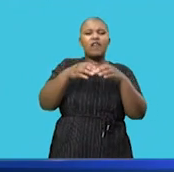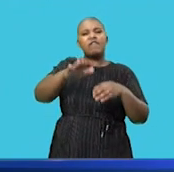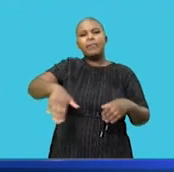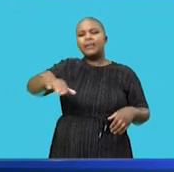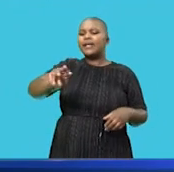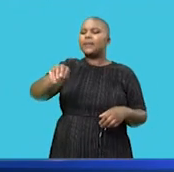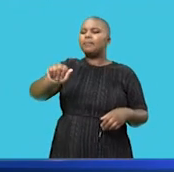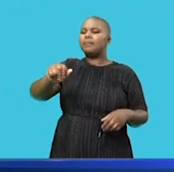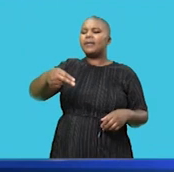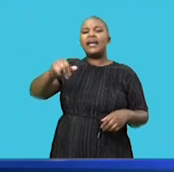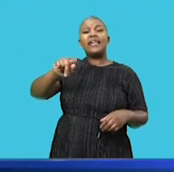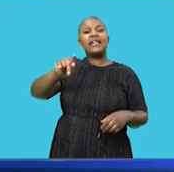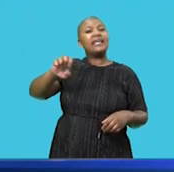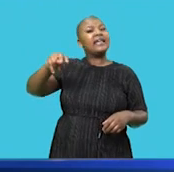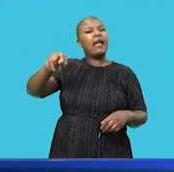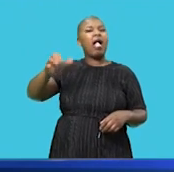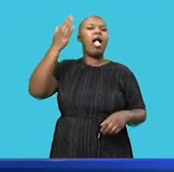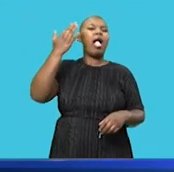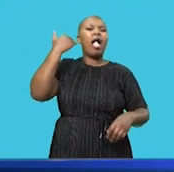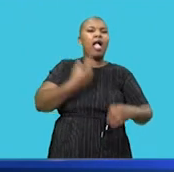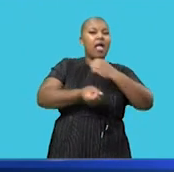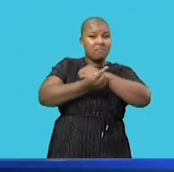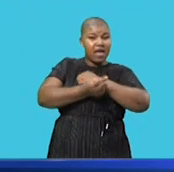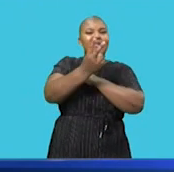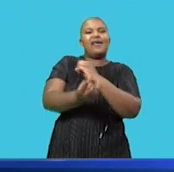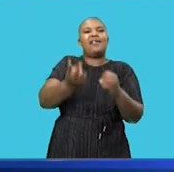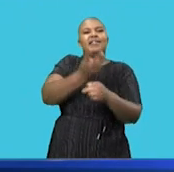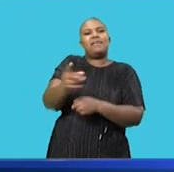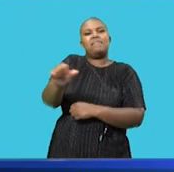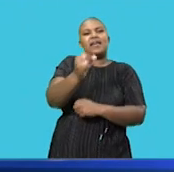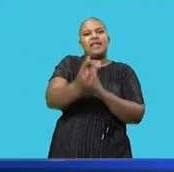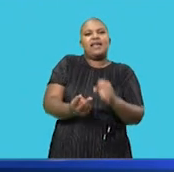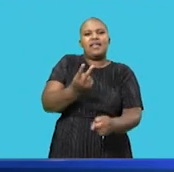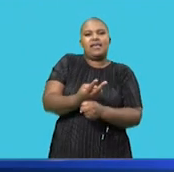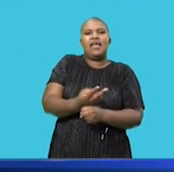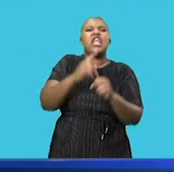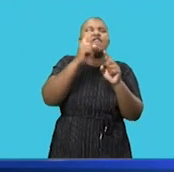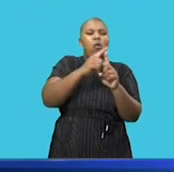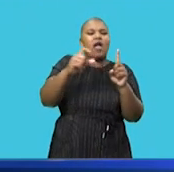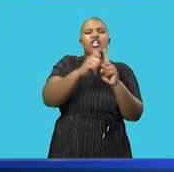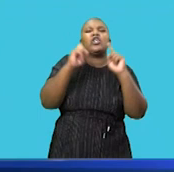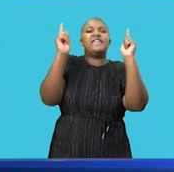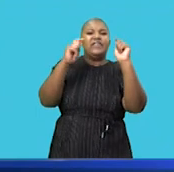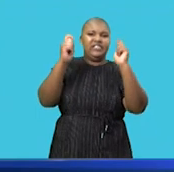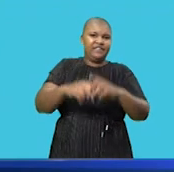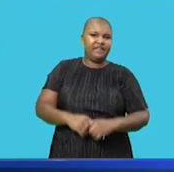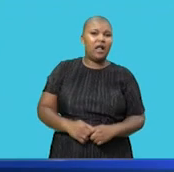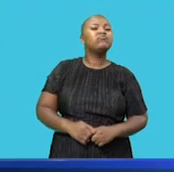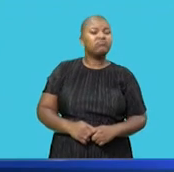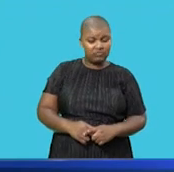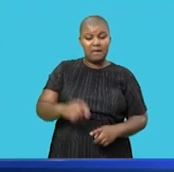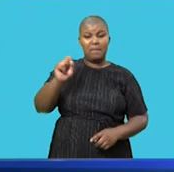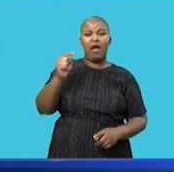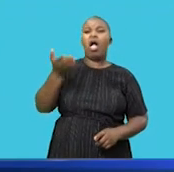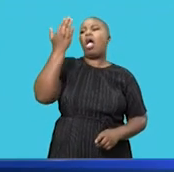Cultural Music Festival. Mokete ona wile wa thongwa selemong sa 2018 le tetswe ho tshehetsa tema tsa